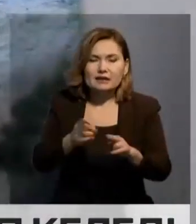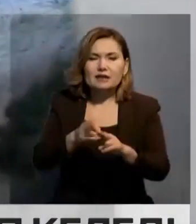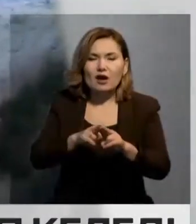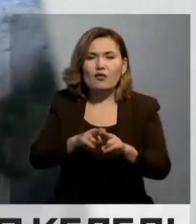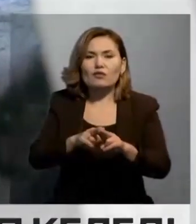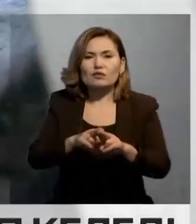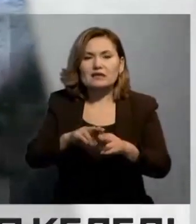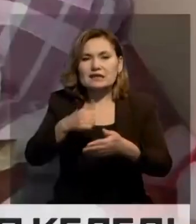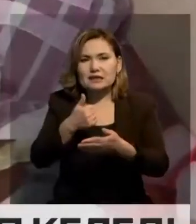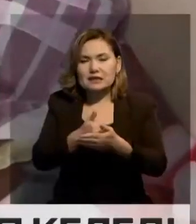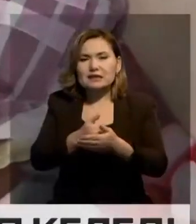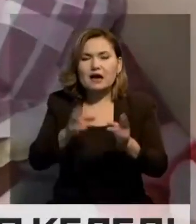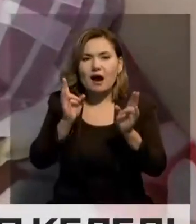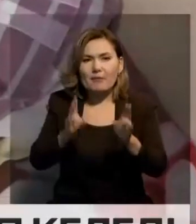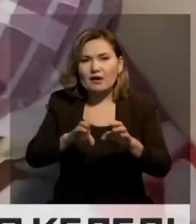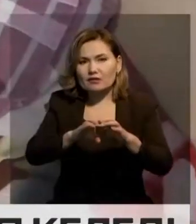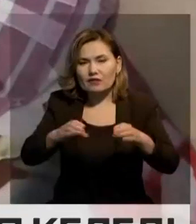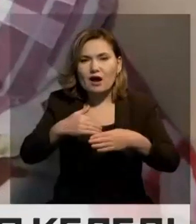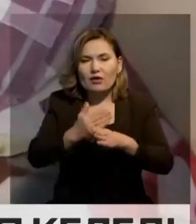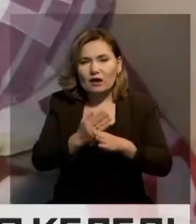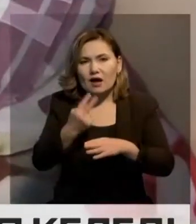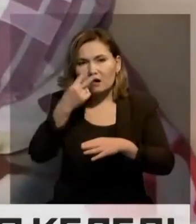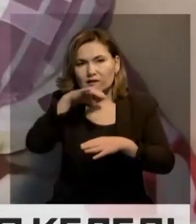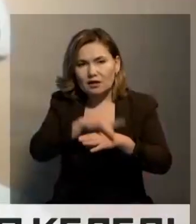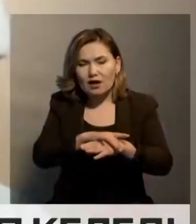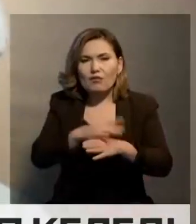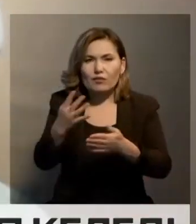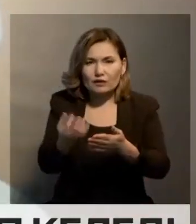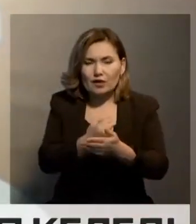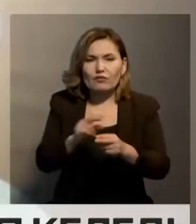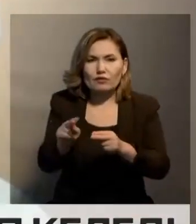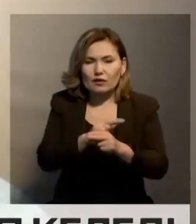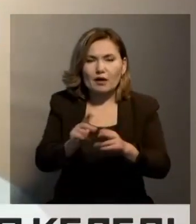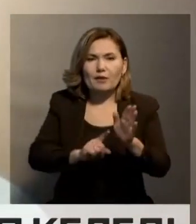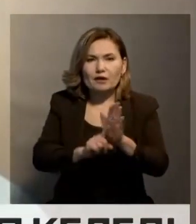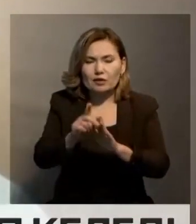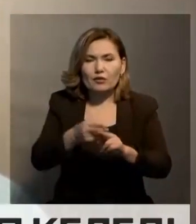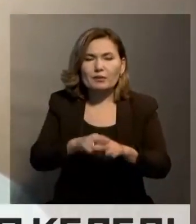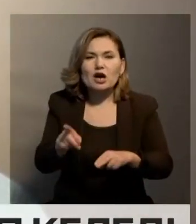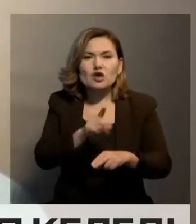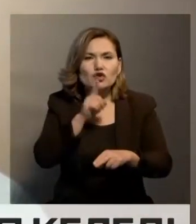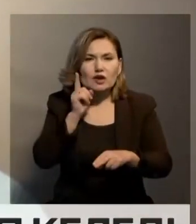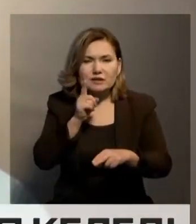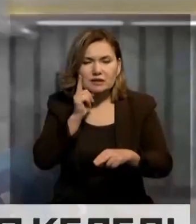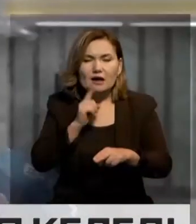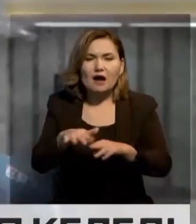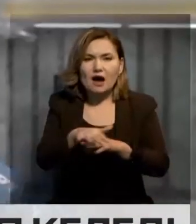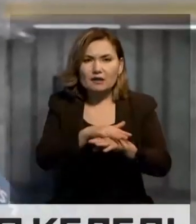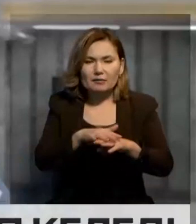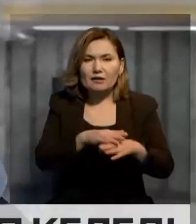тәулік кетті. Ал жергілікті билік жылыту пункттерін ұйымдастырса, волонтерлар жылытқыш құралдарын таратумен айналысты.